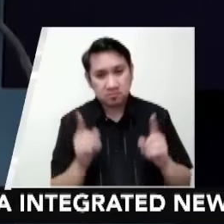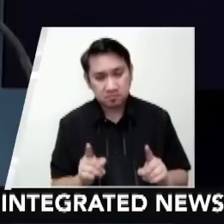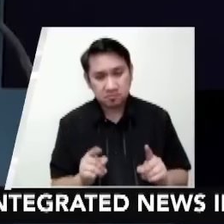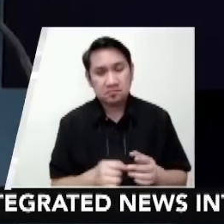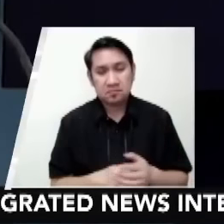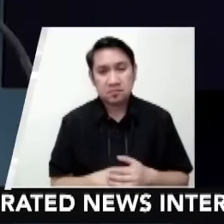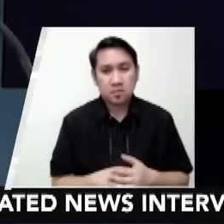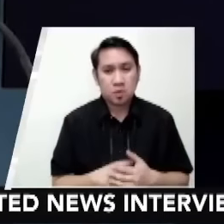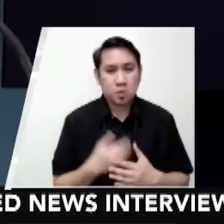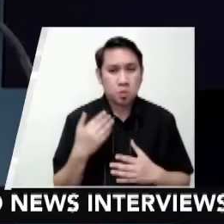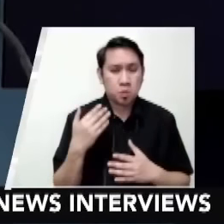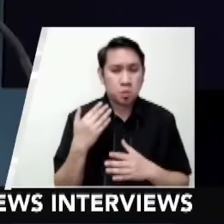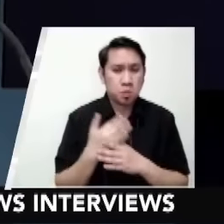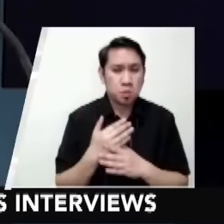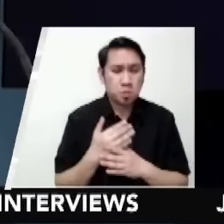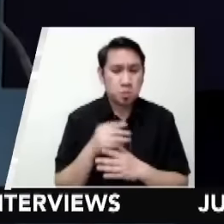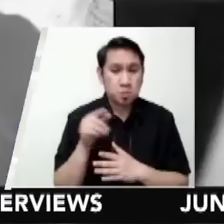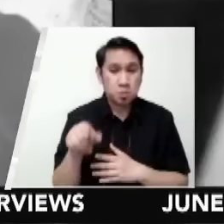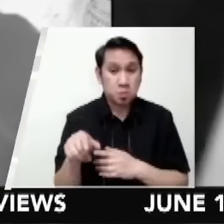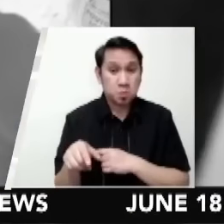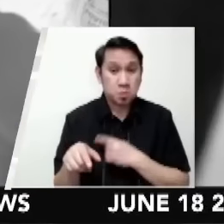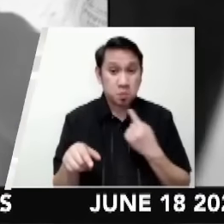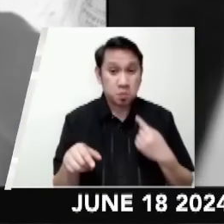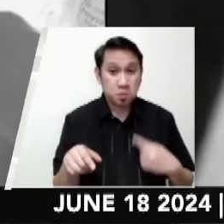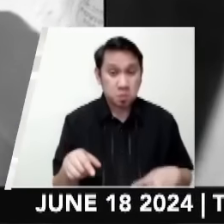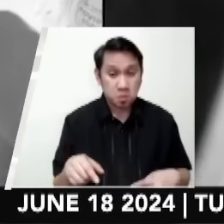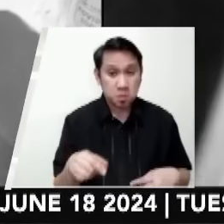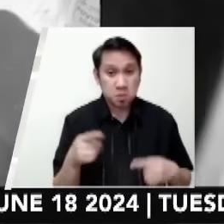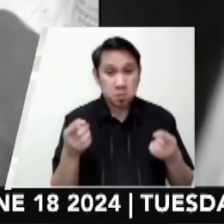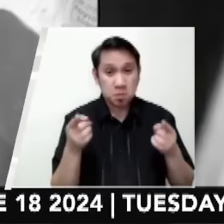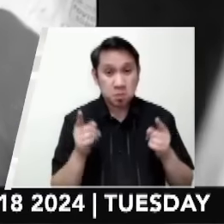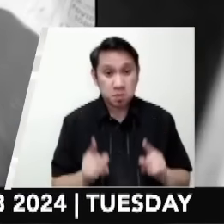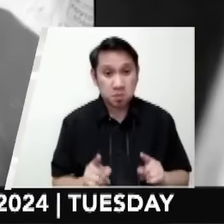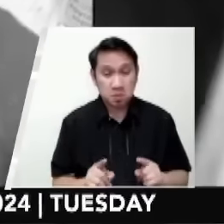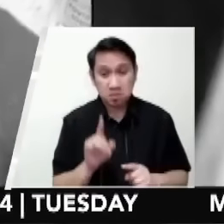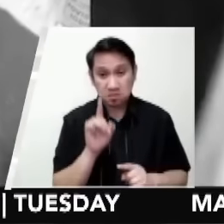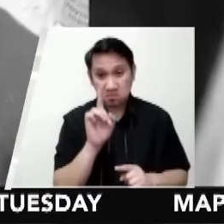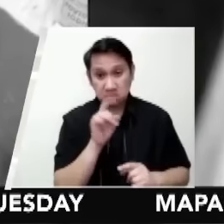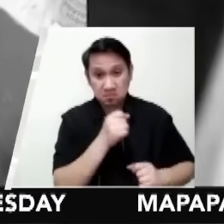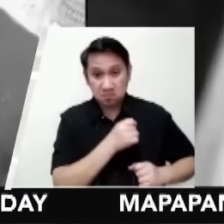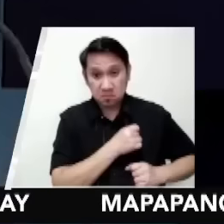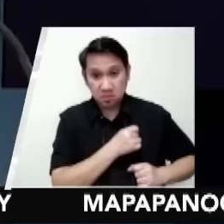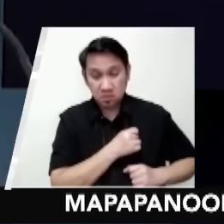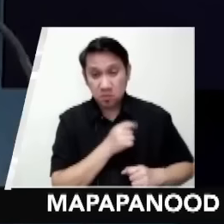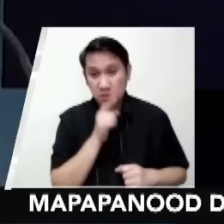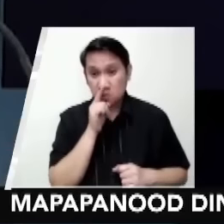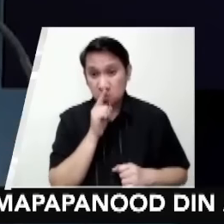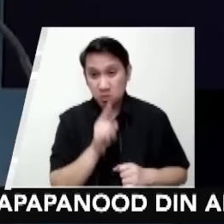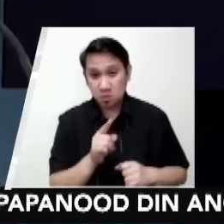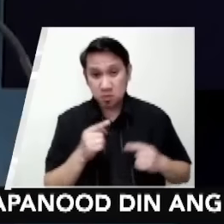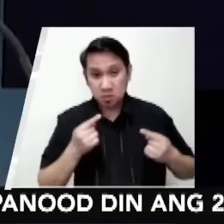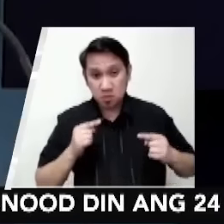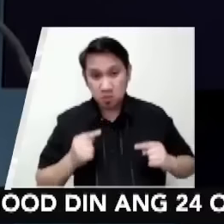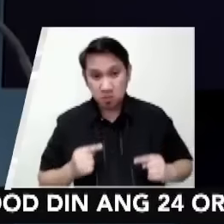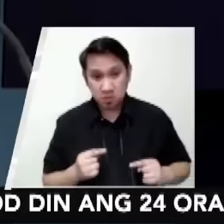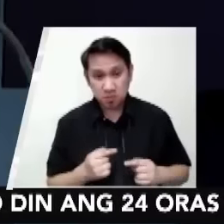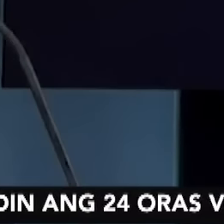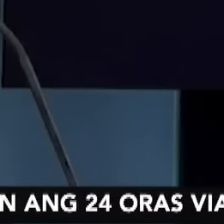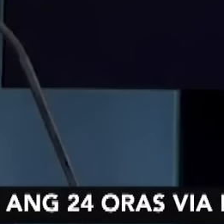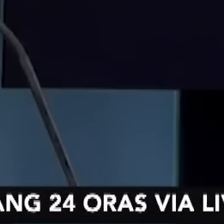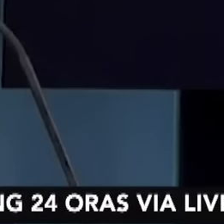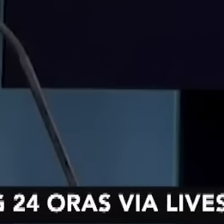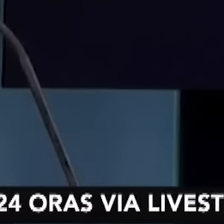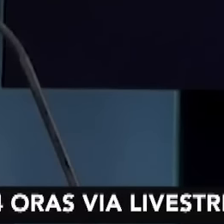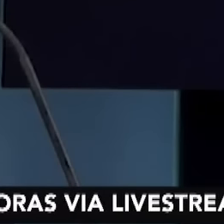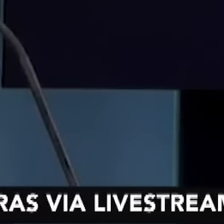Coast Guard laban sa mga sundalo ng Pilipinas kung saan isang sundalo ang kumpirmadong nasugatan. We're deeply concerned about